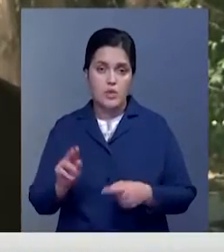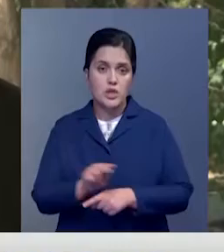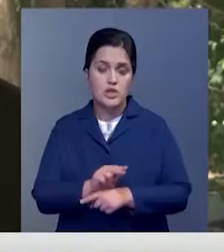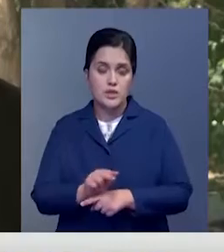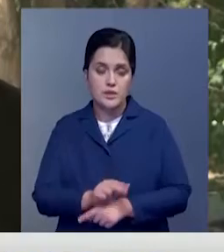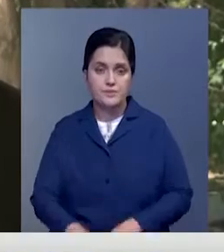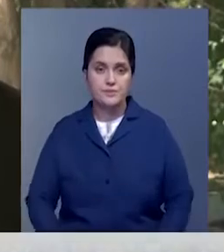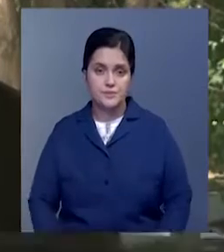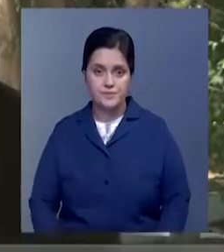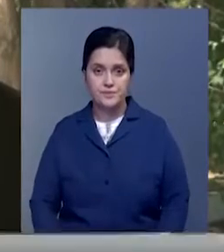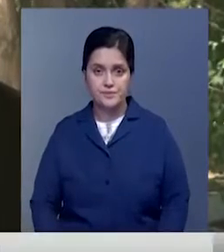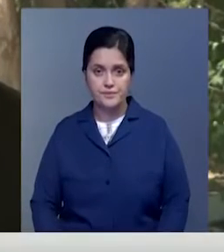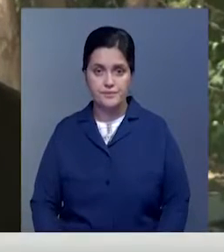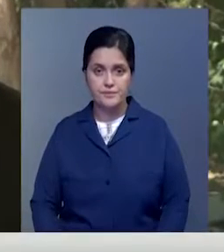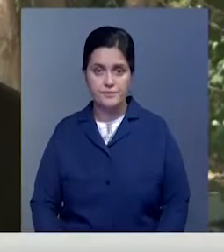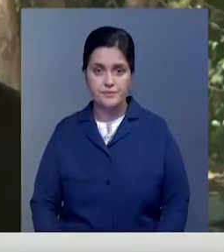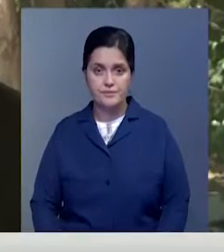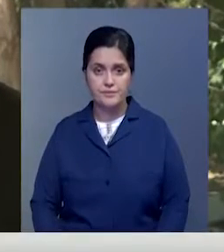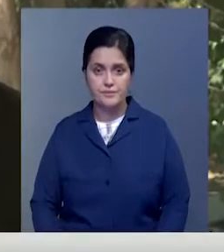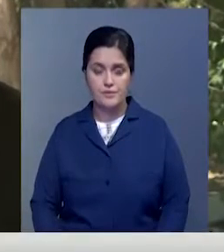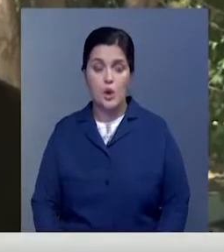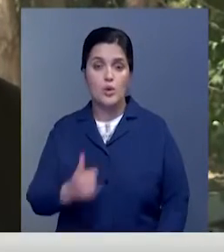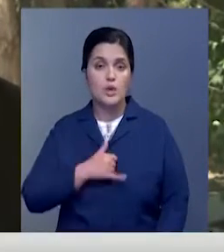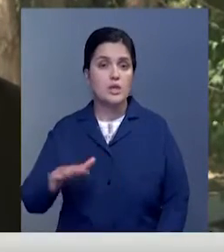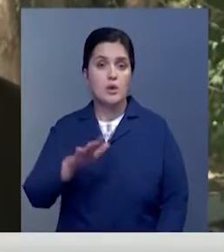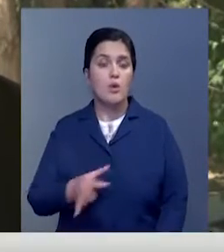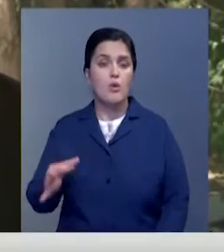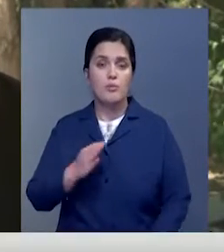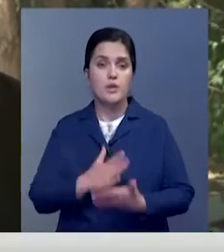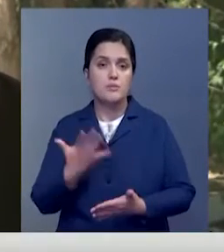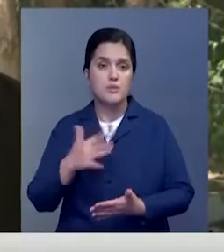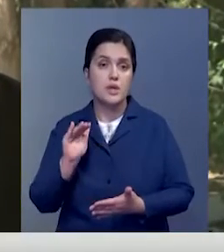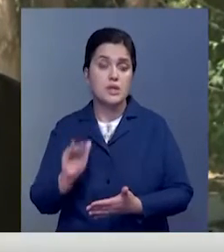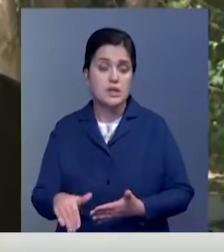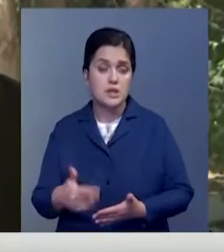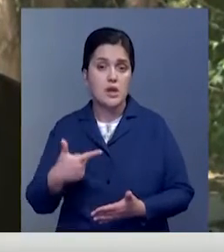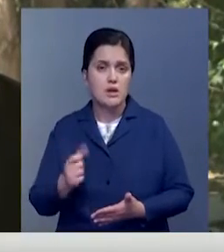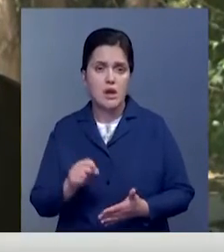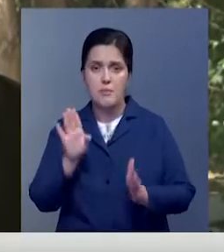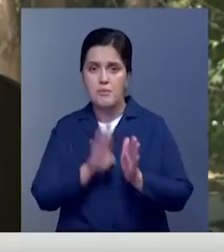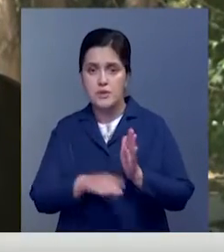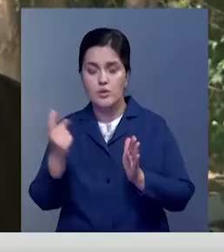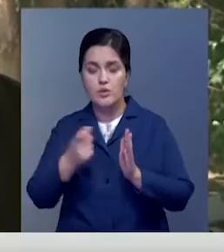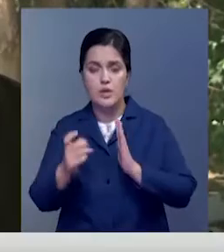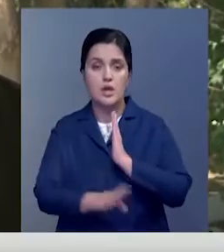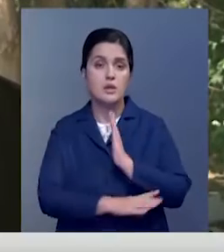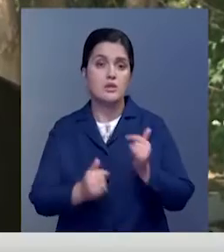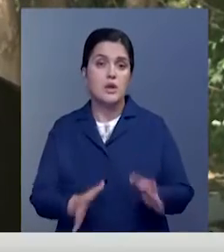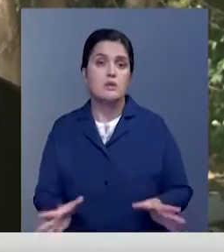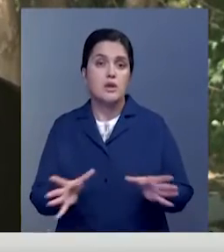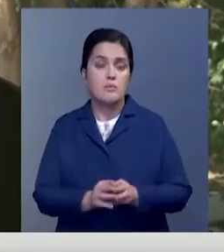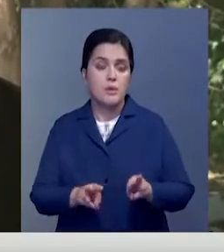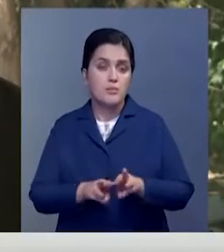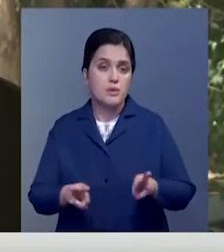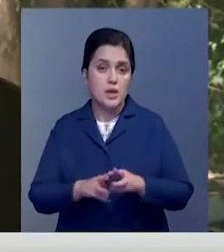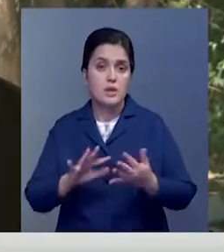В настоящее время на территории нашей области свыше 50 тысяч гектаров бесхозного леса. Сейчас совместно с Министерством